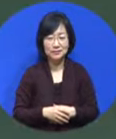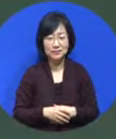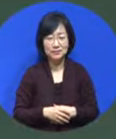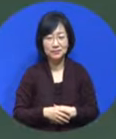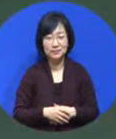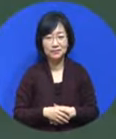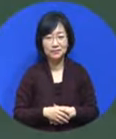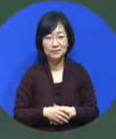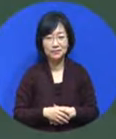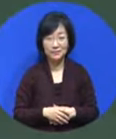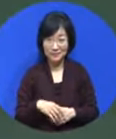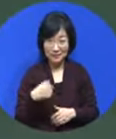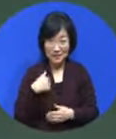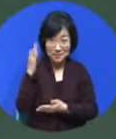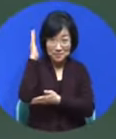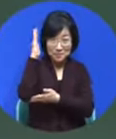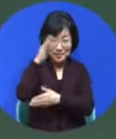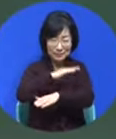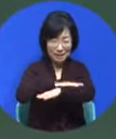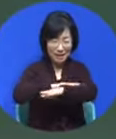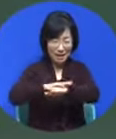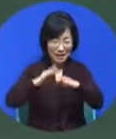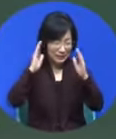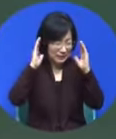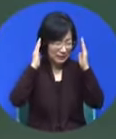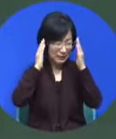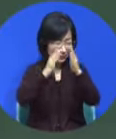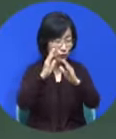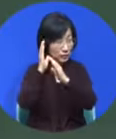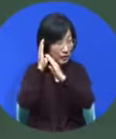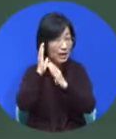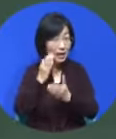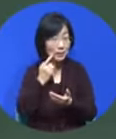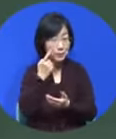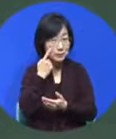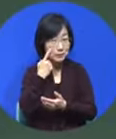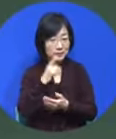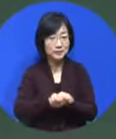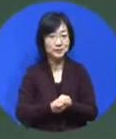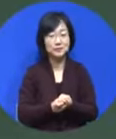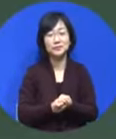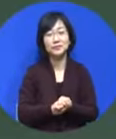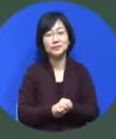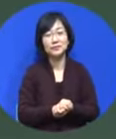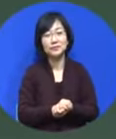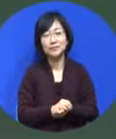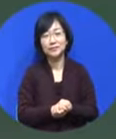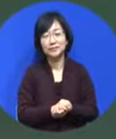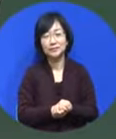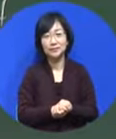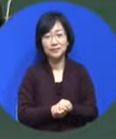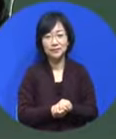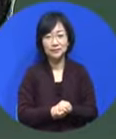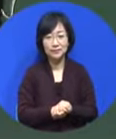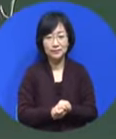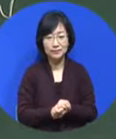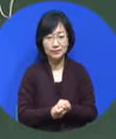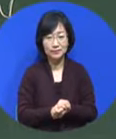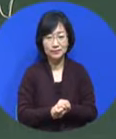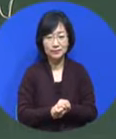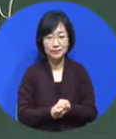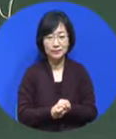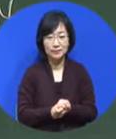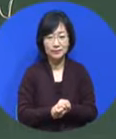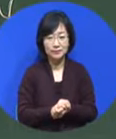합니다 기 한 잘 들어보세요 교가 지금